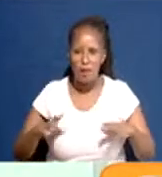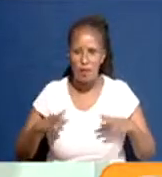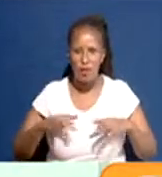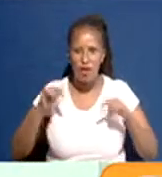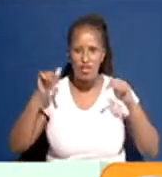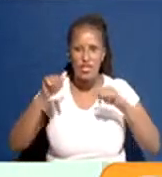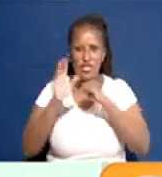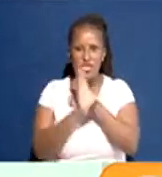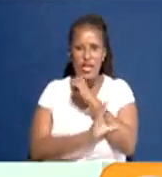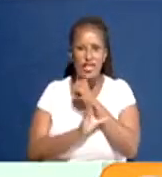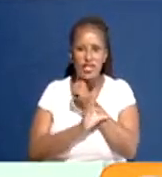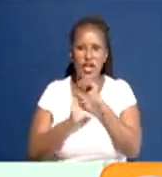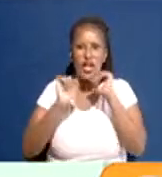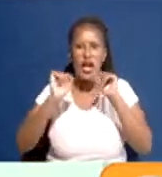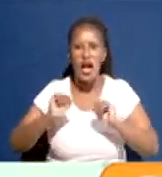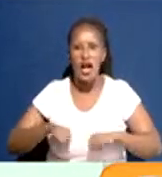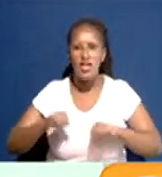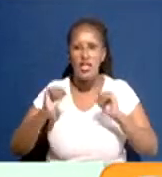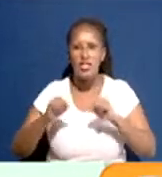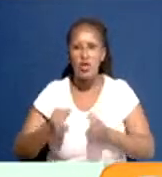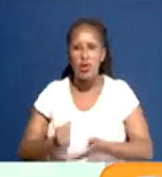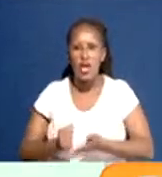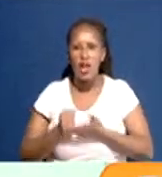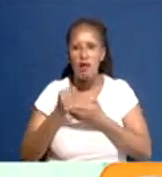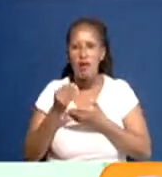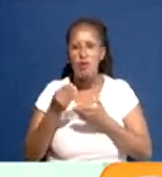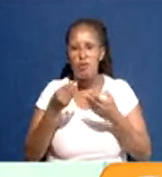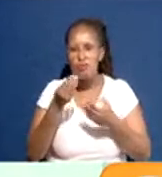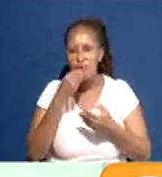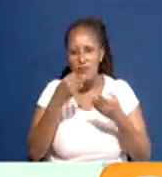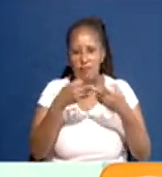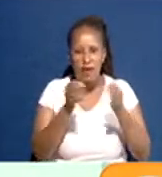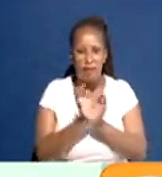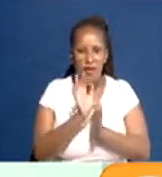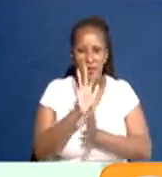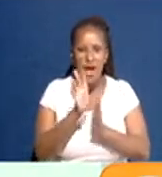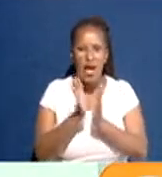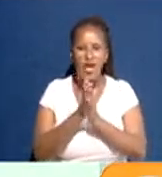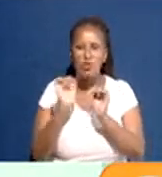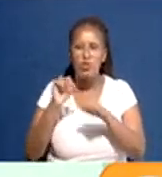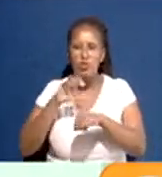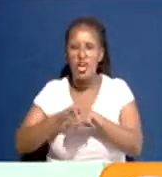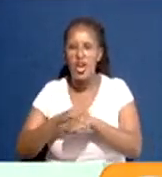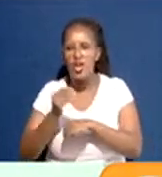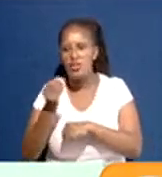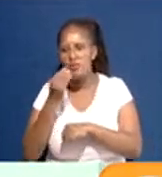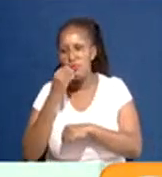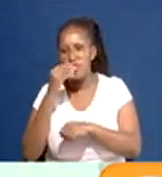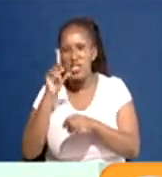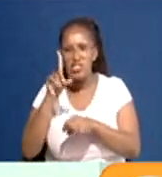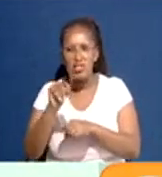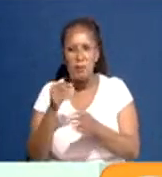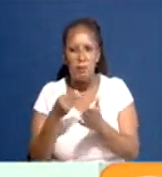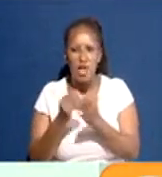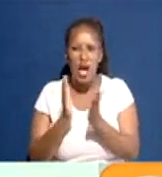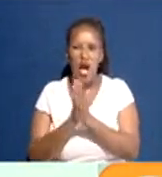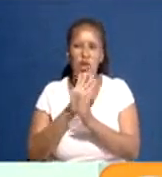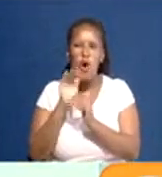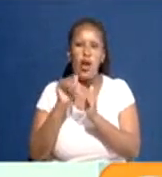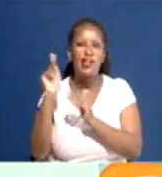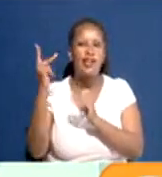Republic of Kenya anaweza kulisha familia yake na chakula ipatikane kwa bei nafuu na kila Mkenya